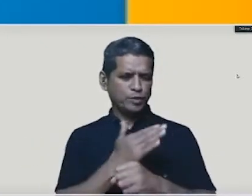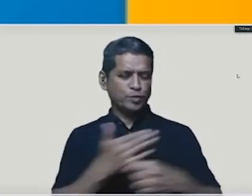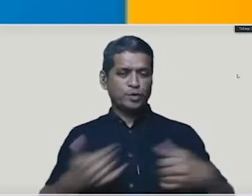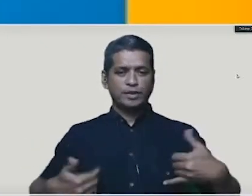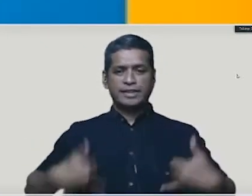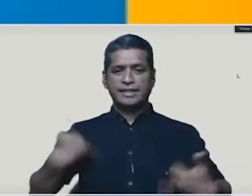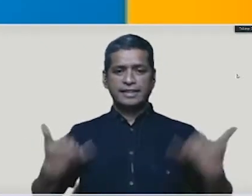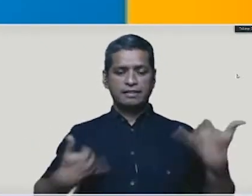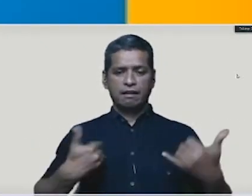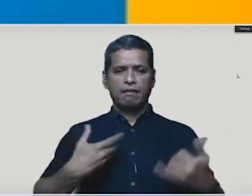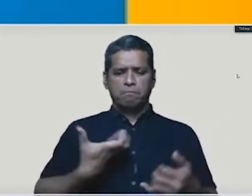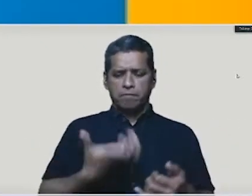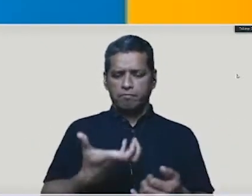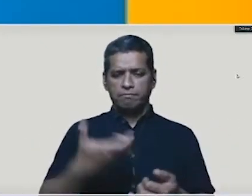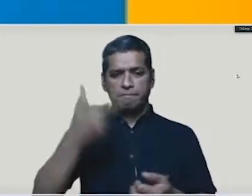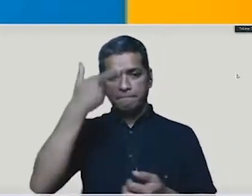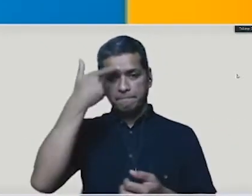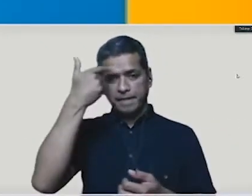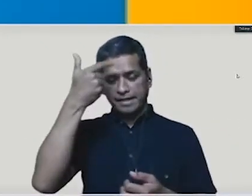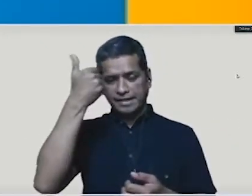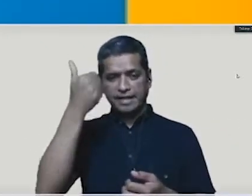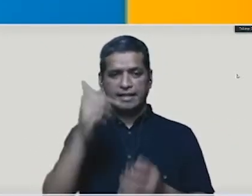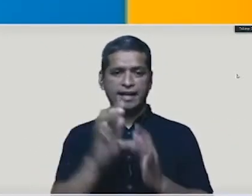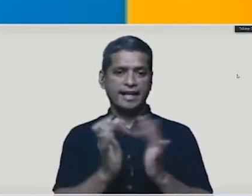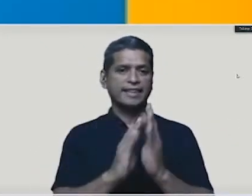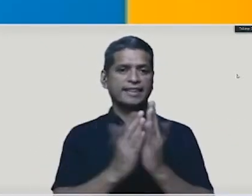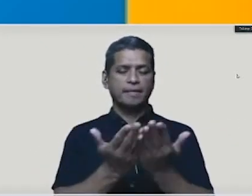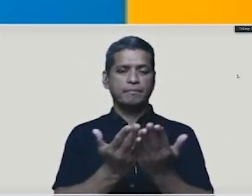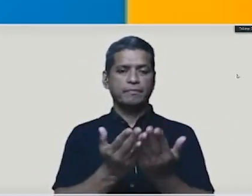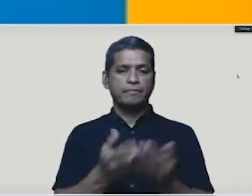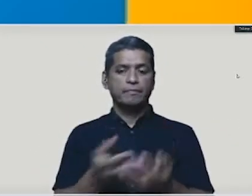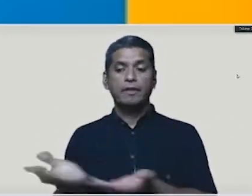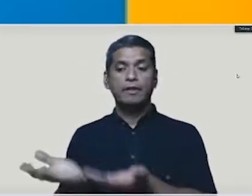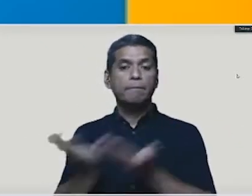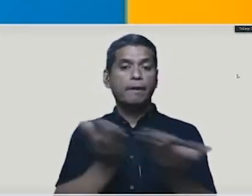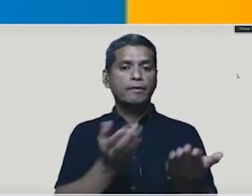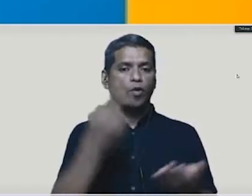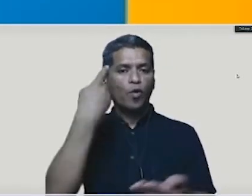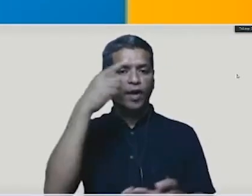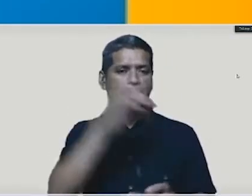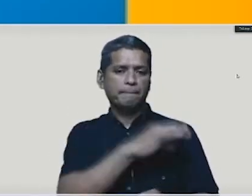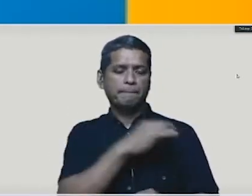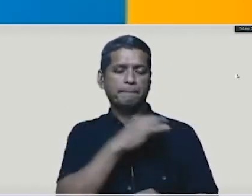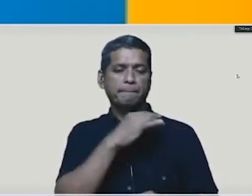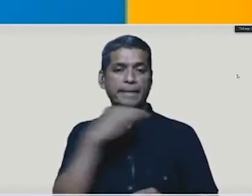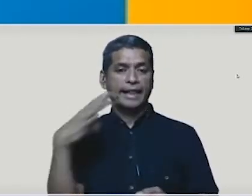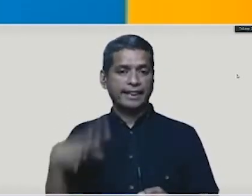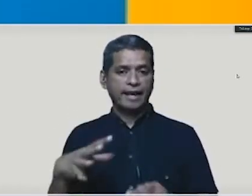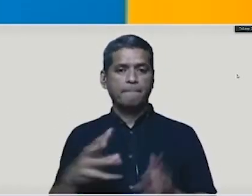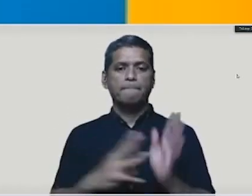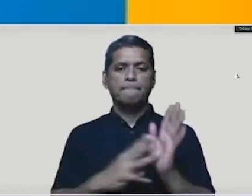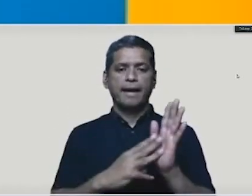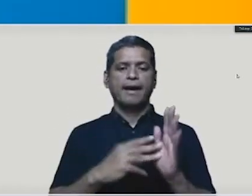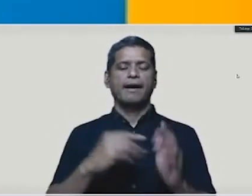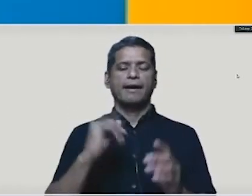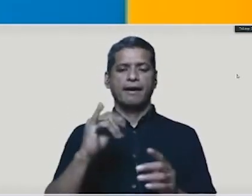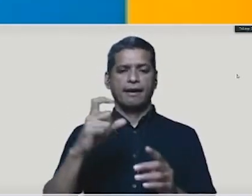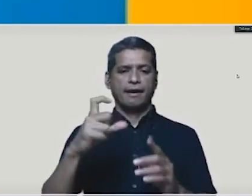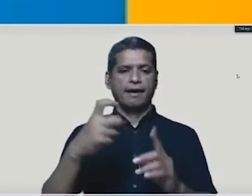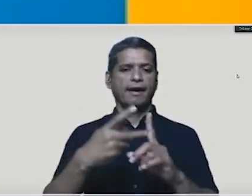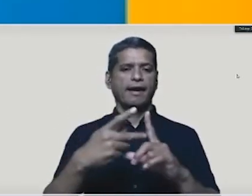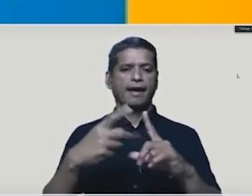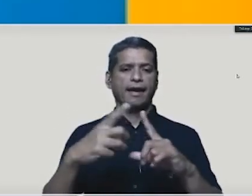pelajaran malam hari ini yang akan dibawakan oleh Pendeta Michael para untuk itu sesuatu yang kasih Lewis Kristus